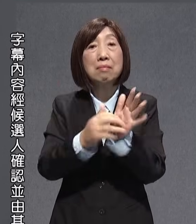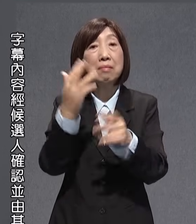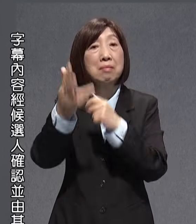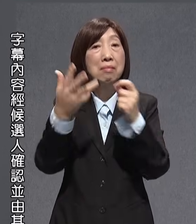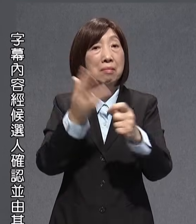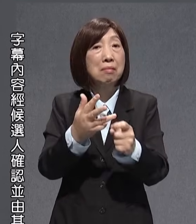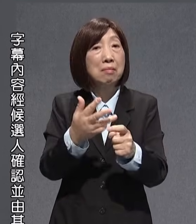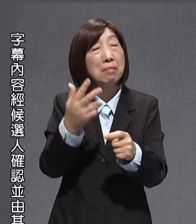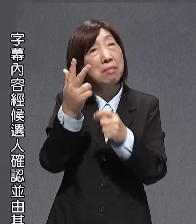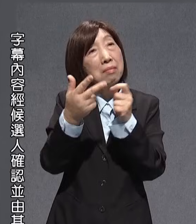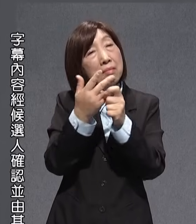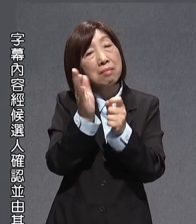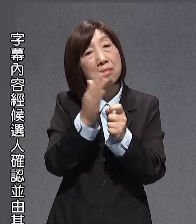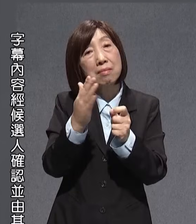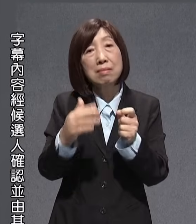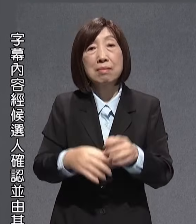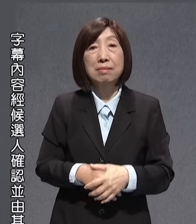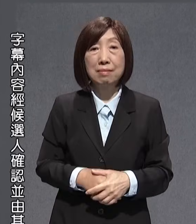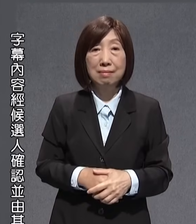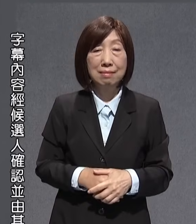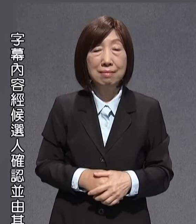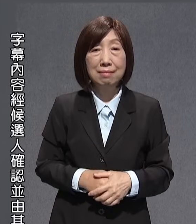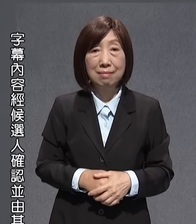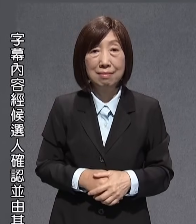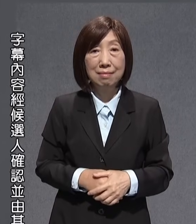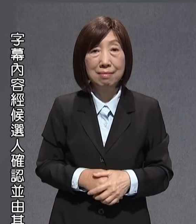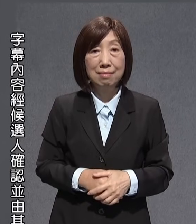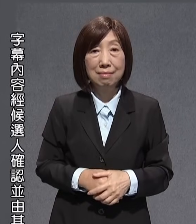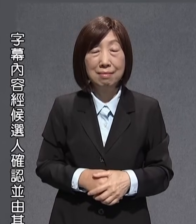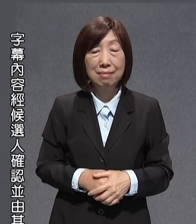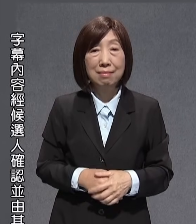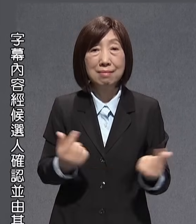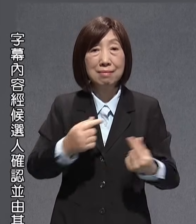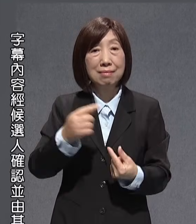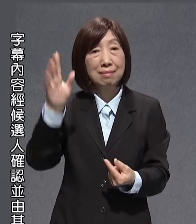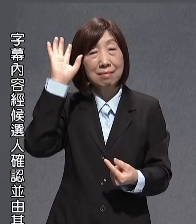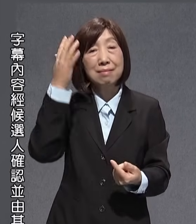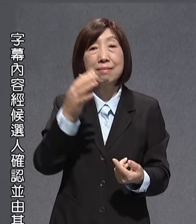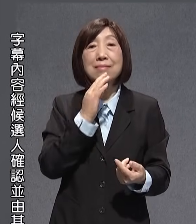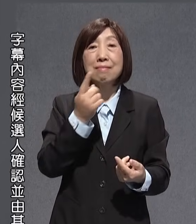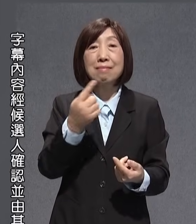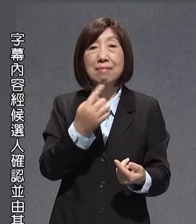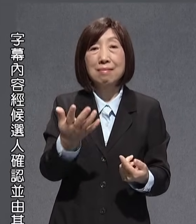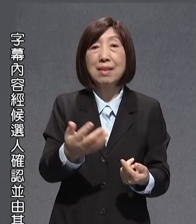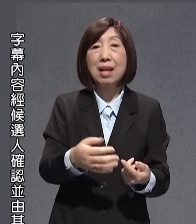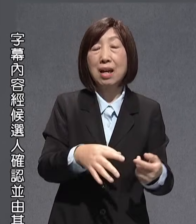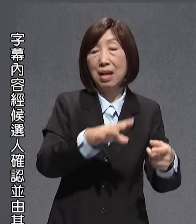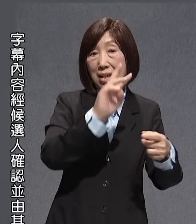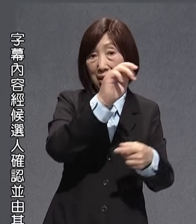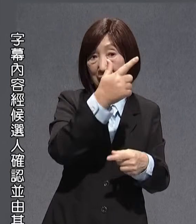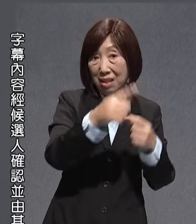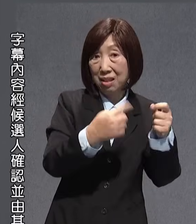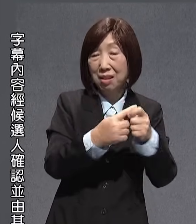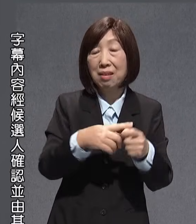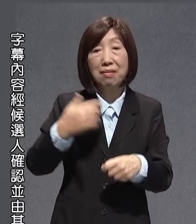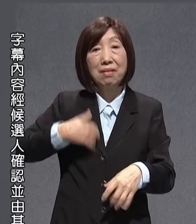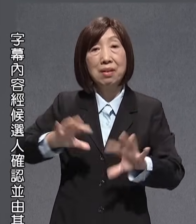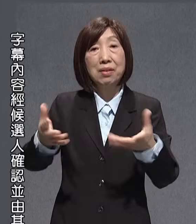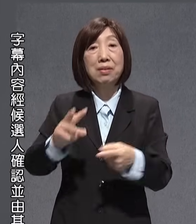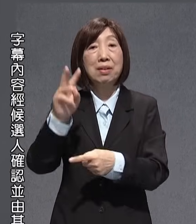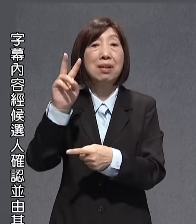8年，大概7年而已。像德国就花了36年，法国是28年。